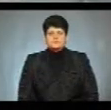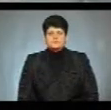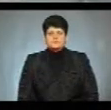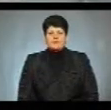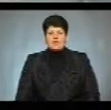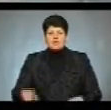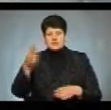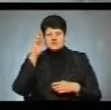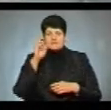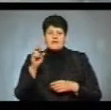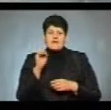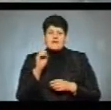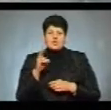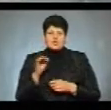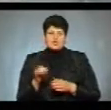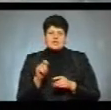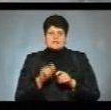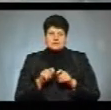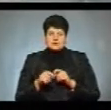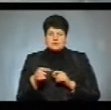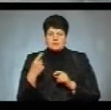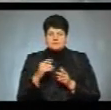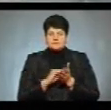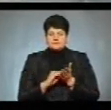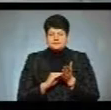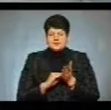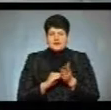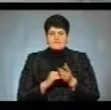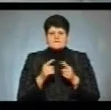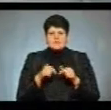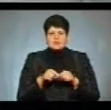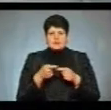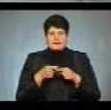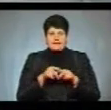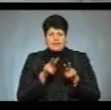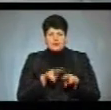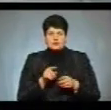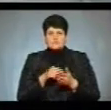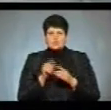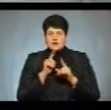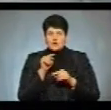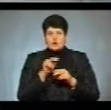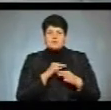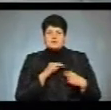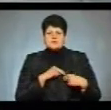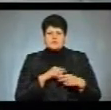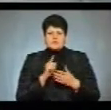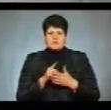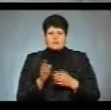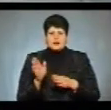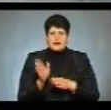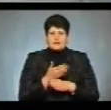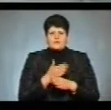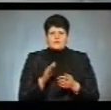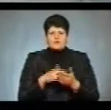Державна екологічна інспекція в Тернопільській області винесла припис відділу технагляду Тернопільської міськради. Його працівники мають ліквідувати